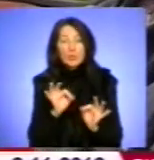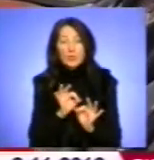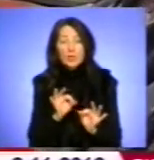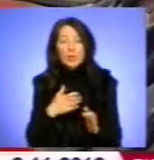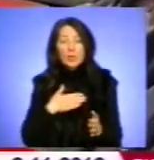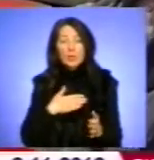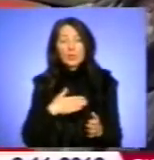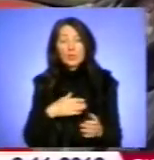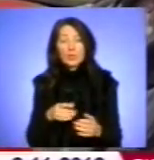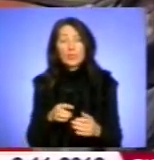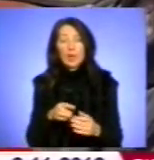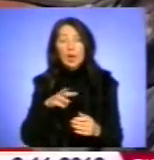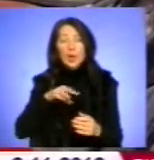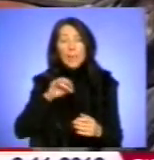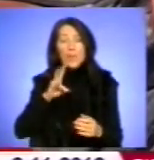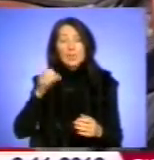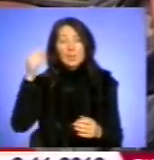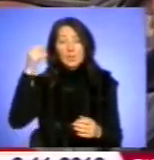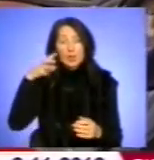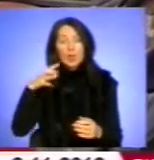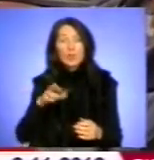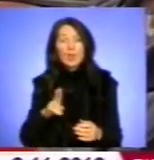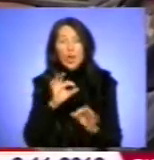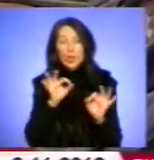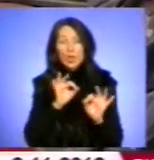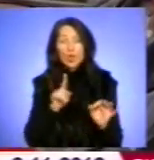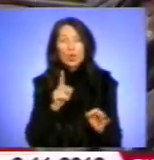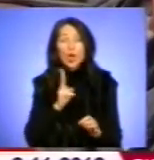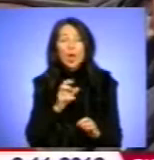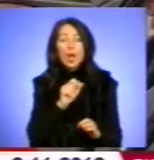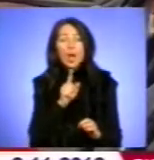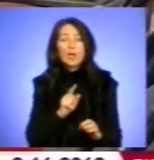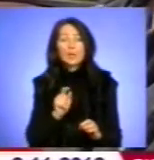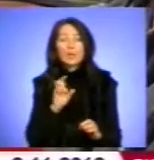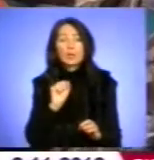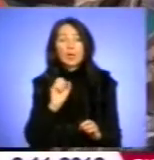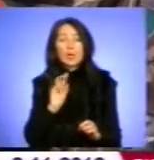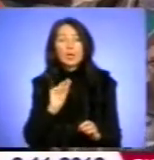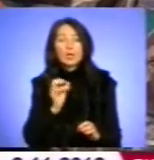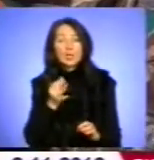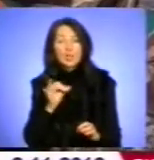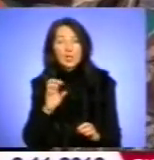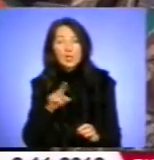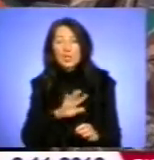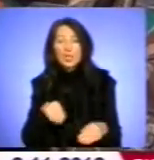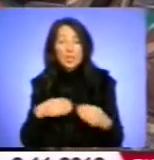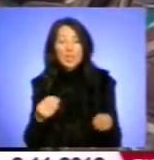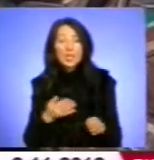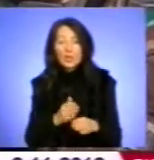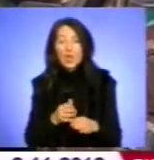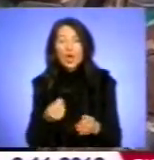нам, місцеві. А як пояснюють? Пояснюю, що казначейство не дає грошей. Що робити, якщо сьогоднішній пікет не